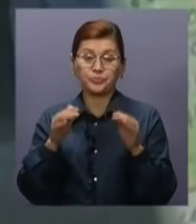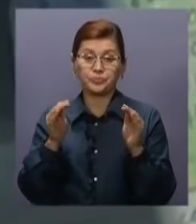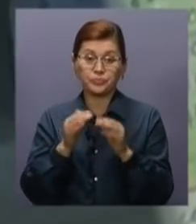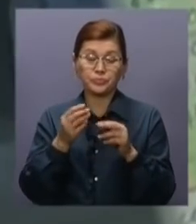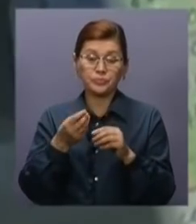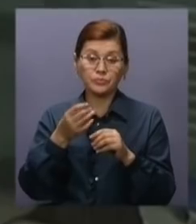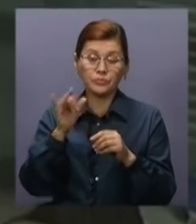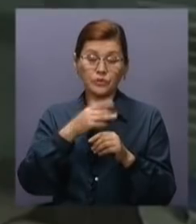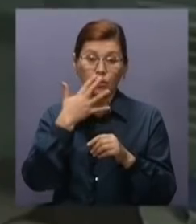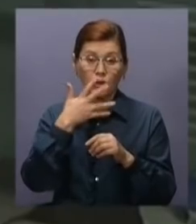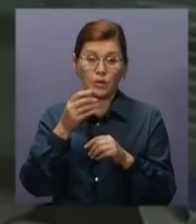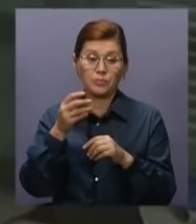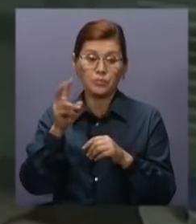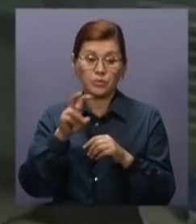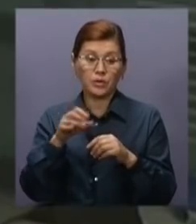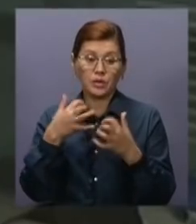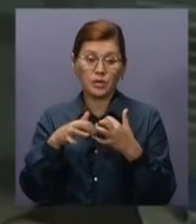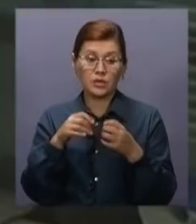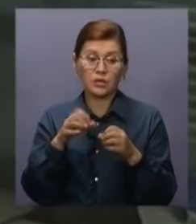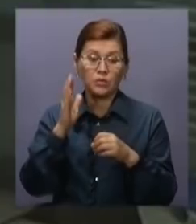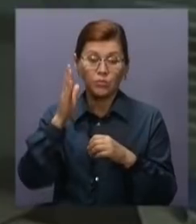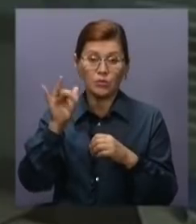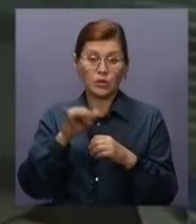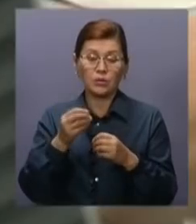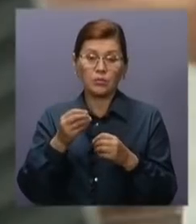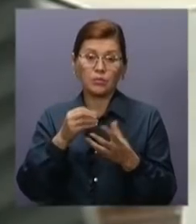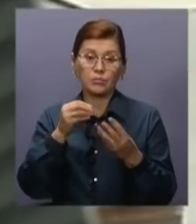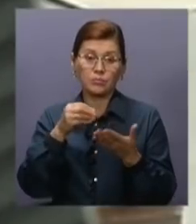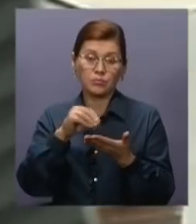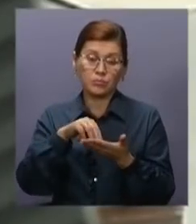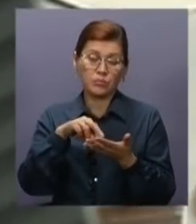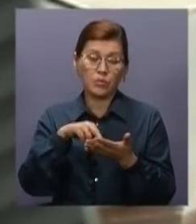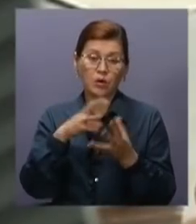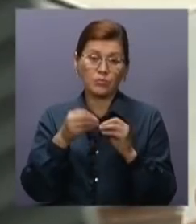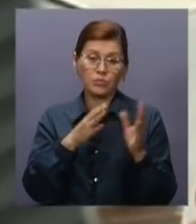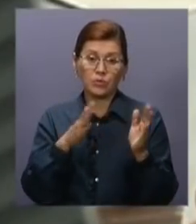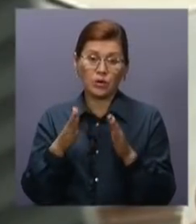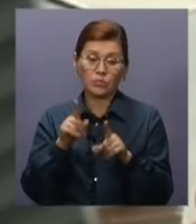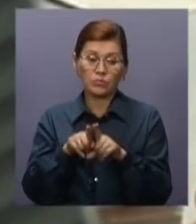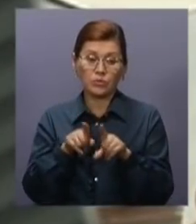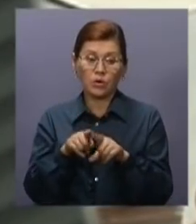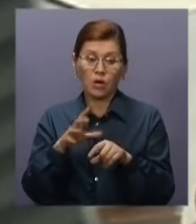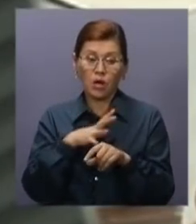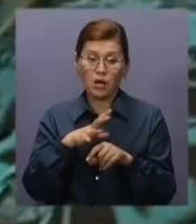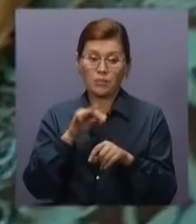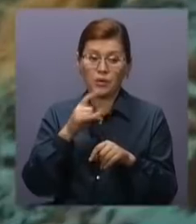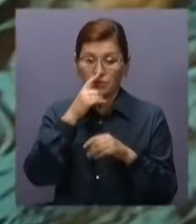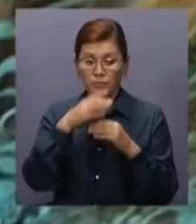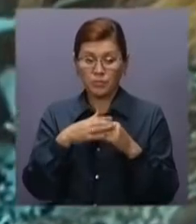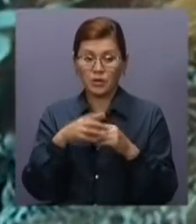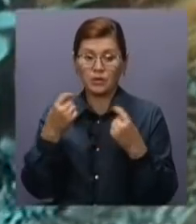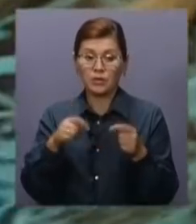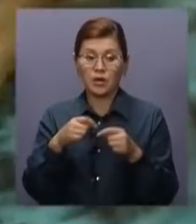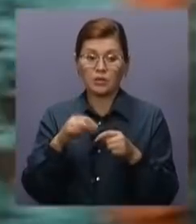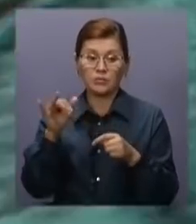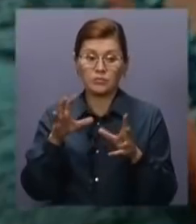сарапшылар. Ұлттық валютаның орта мерзімді перспективадағы бағамы айтарлықтай тұрақты ілгері факторлардың аясында, мысалы